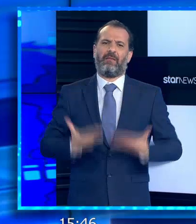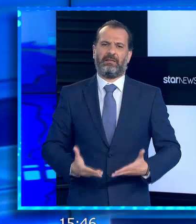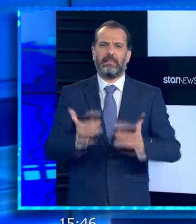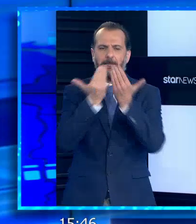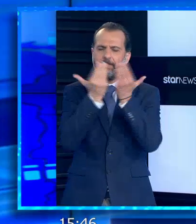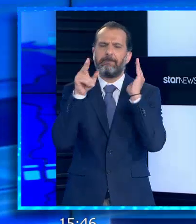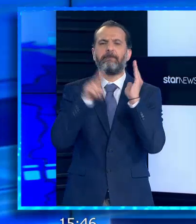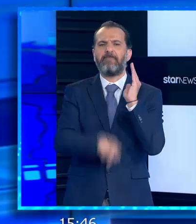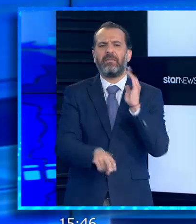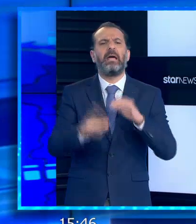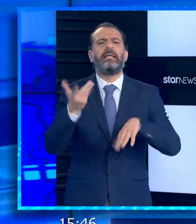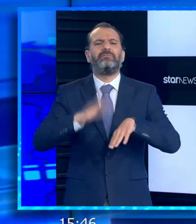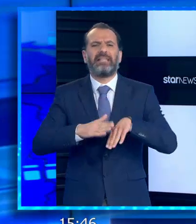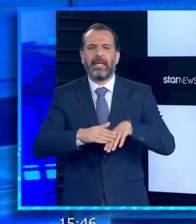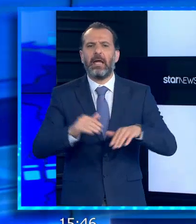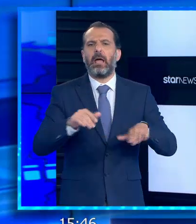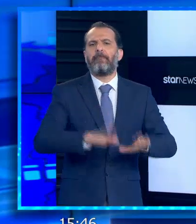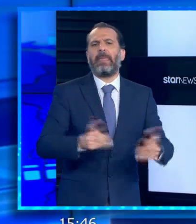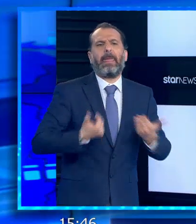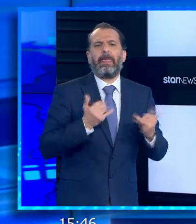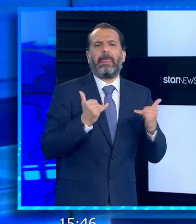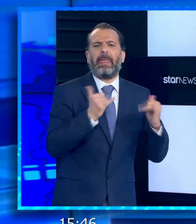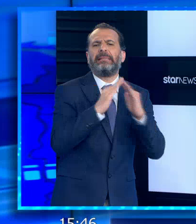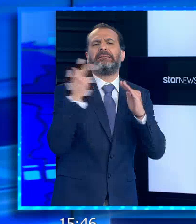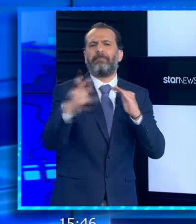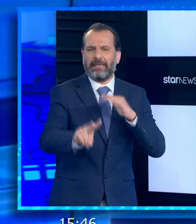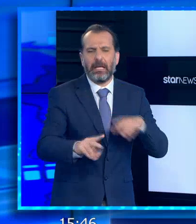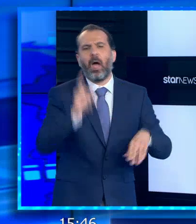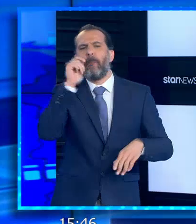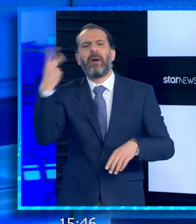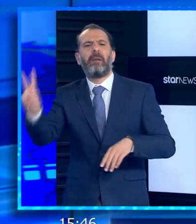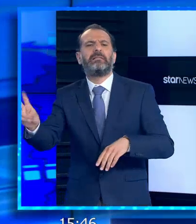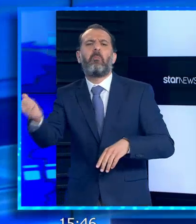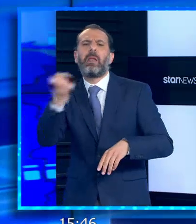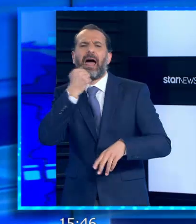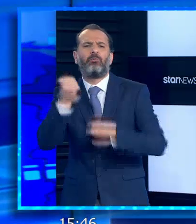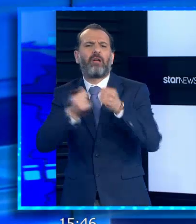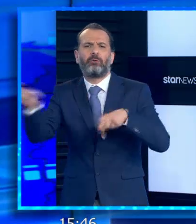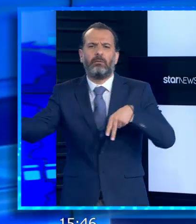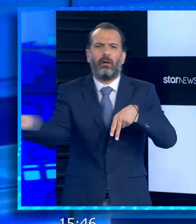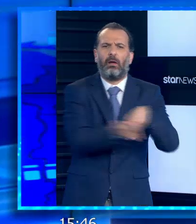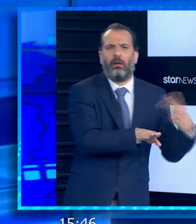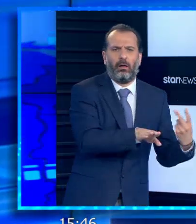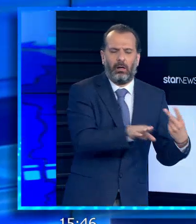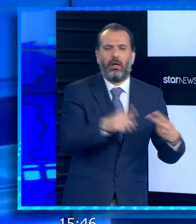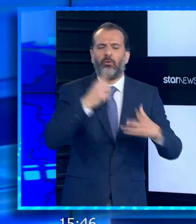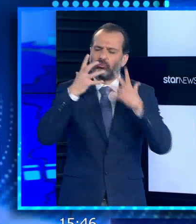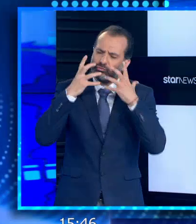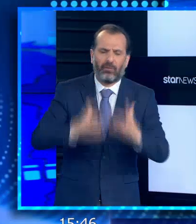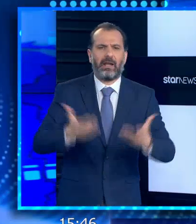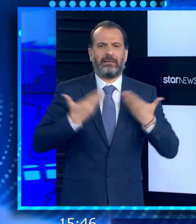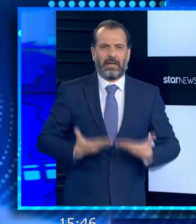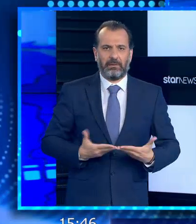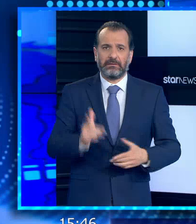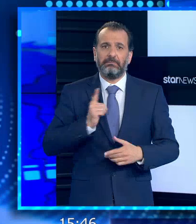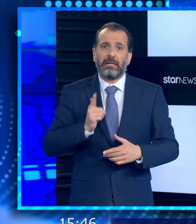ίδιος της ο πατέρας. Το παιδί βρίσκεται σε κρίσιμη κατάσταση και τα επόμενα 24 ώρα θα είναι καθοριστικά για την πορεία της υγείας του. Η Γογό